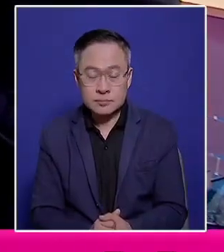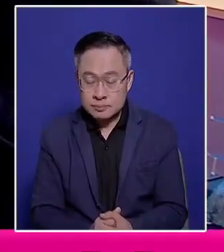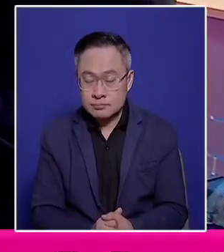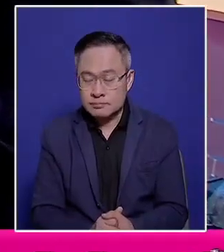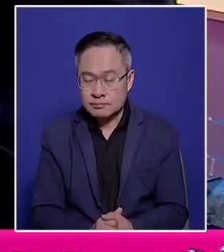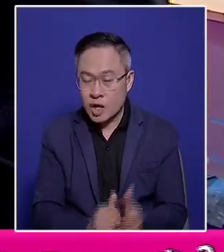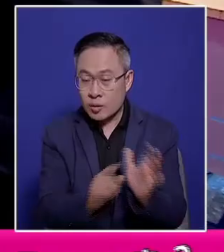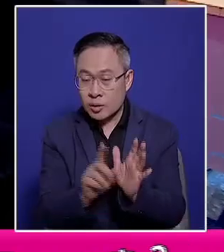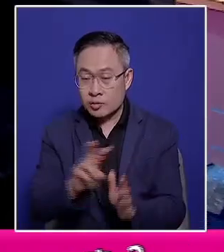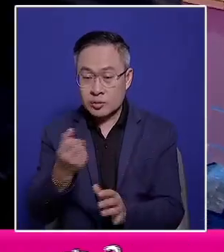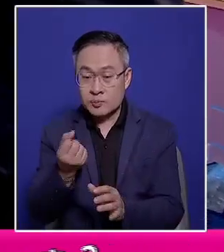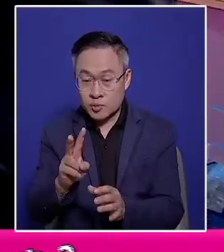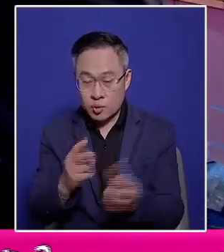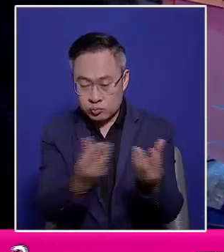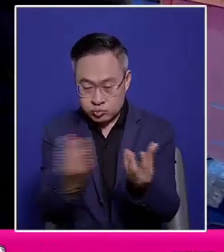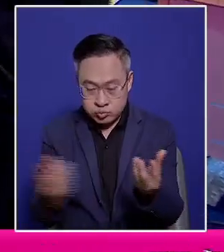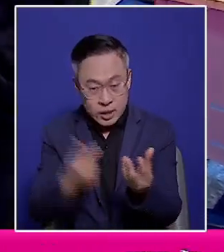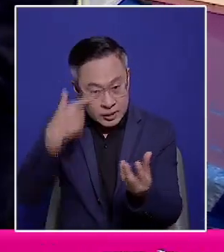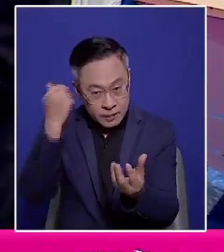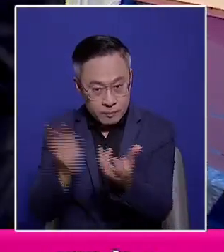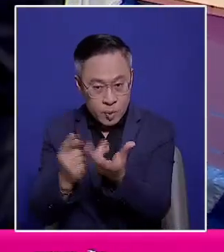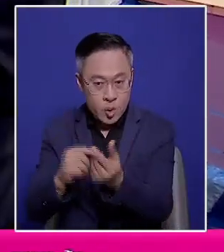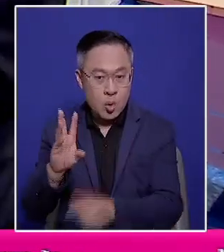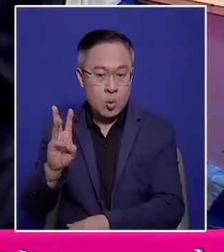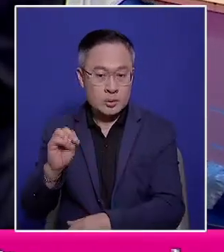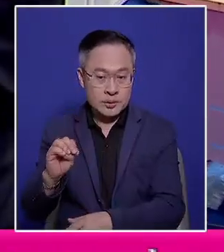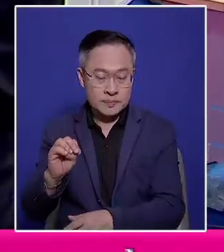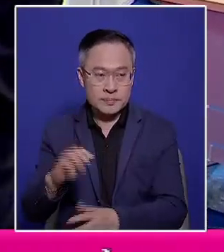งวดที่212จำนวน60ลูก